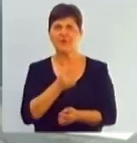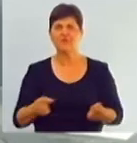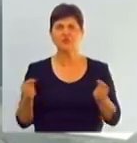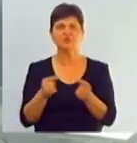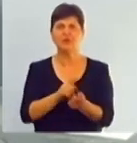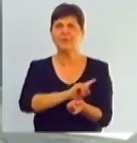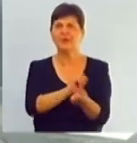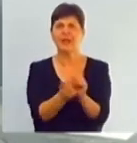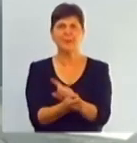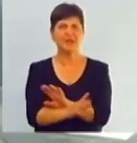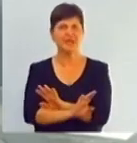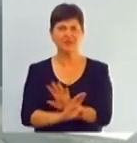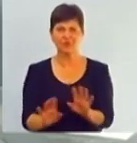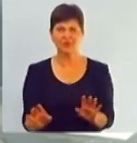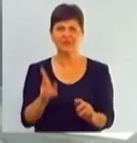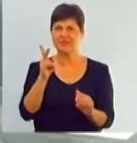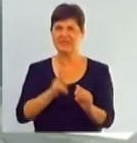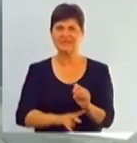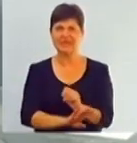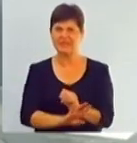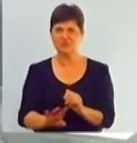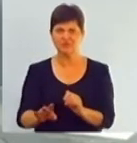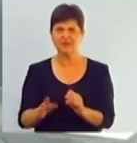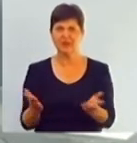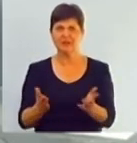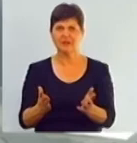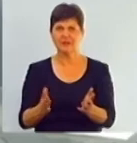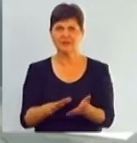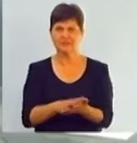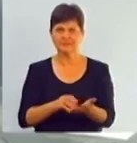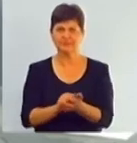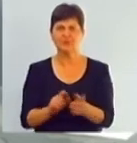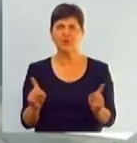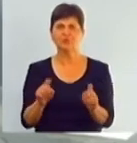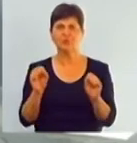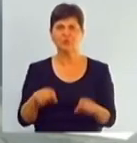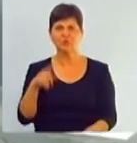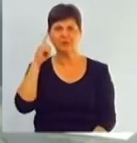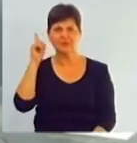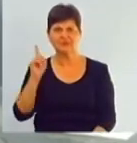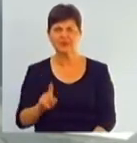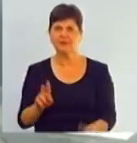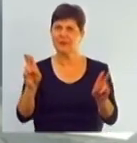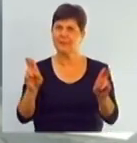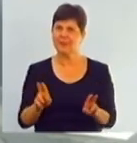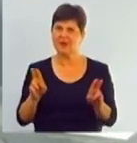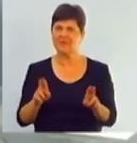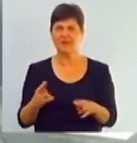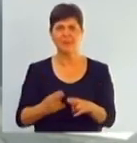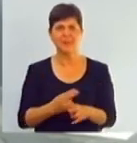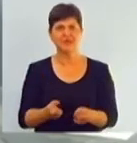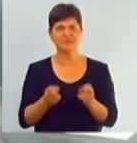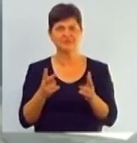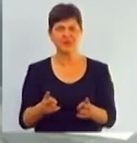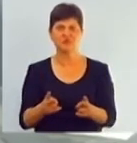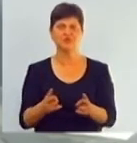перетворилося, не закінчилося якимось лихом, що потрібно знати, як поводити правила безпечної поведінки в